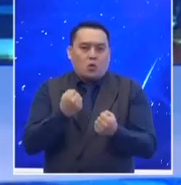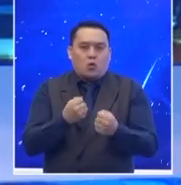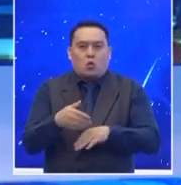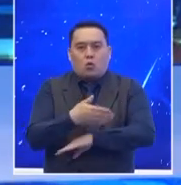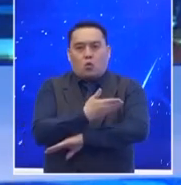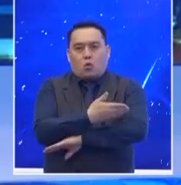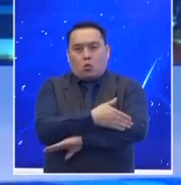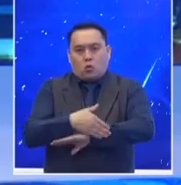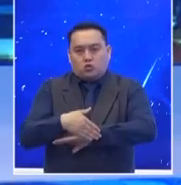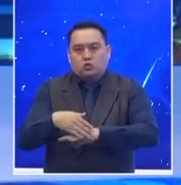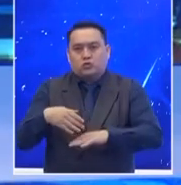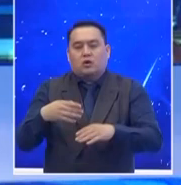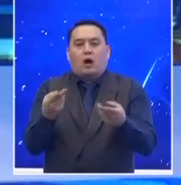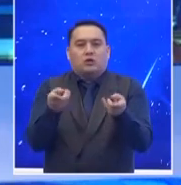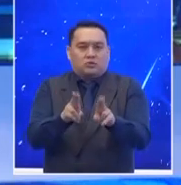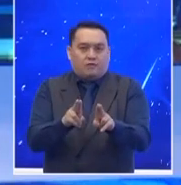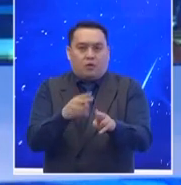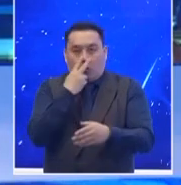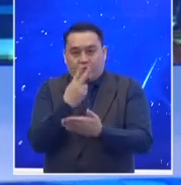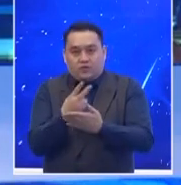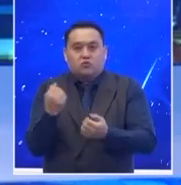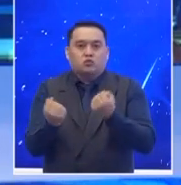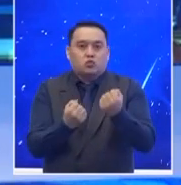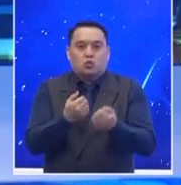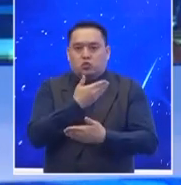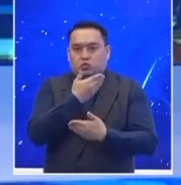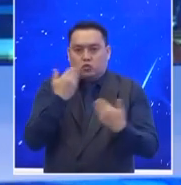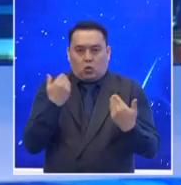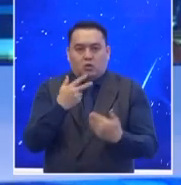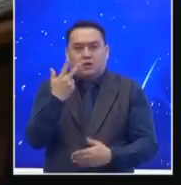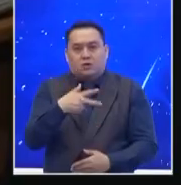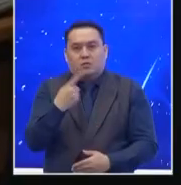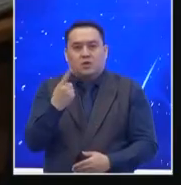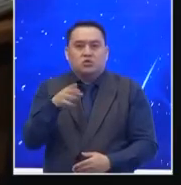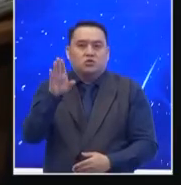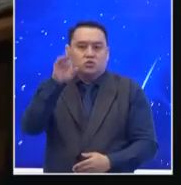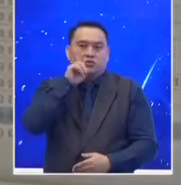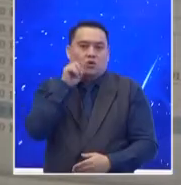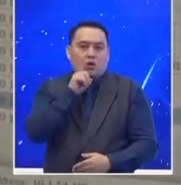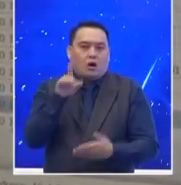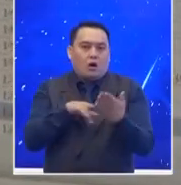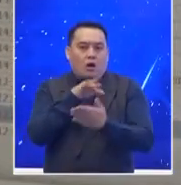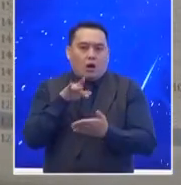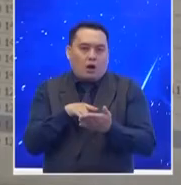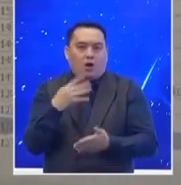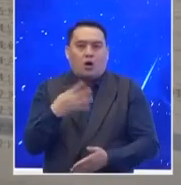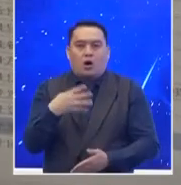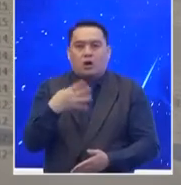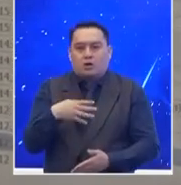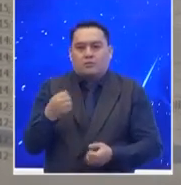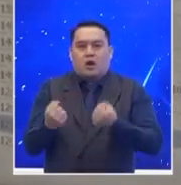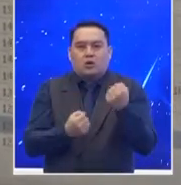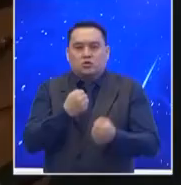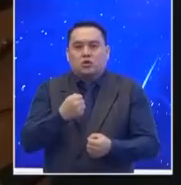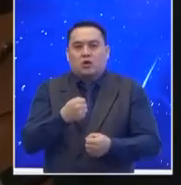көшеде қалдырып дүкенге кірген, ал шыққан сәтте көлігі орнында жоқ болған. Яғни 31 жастағы қала тұрғыны Toyota Camry 40